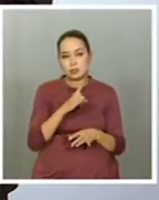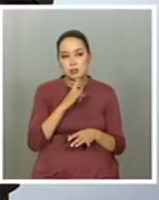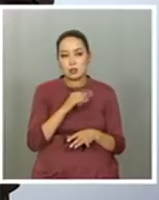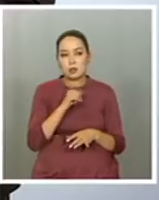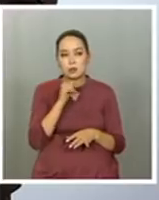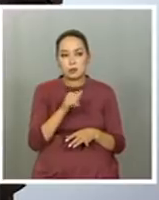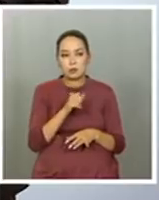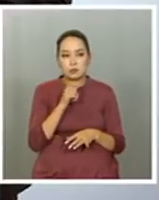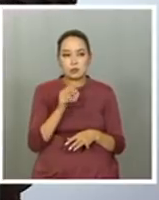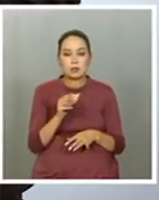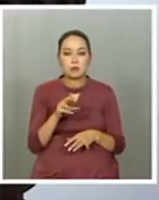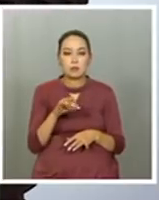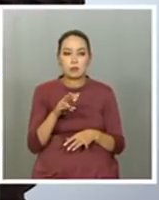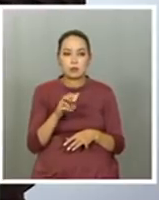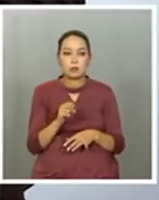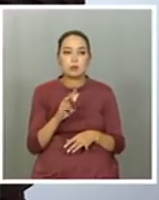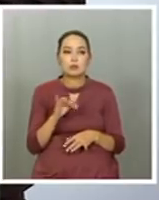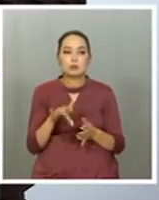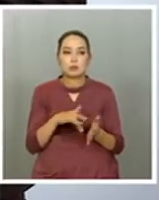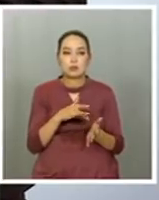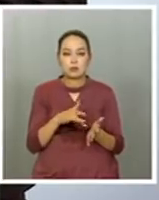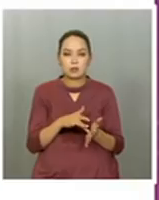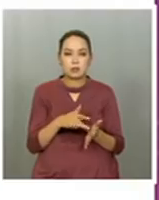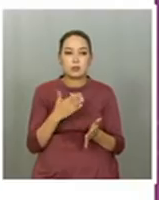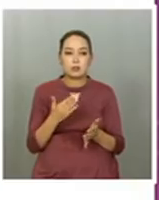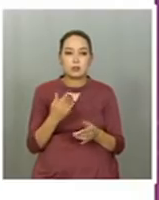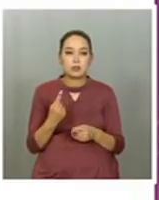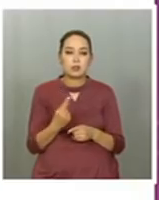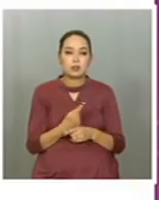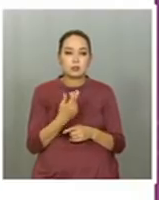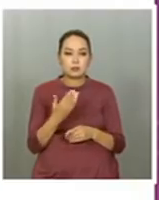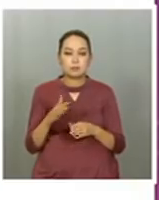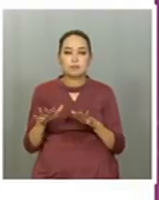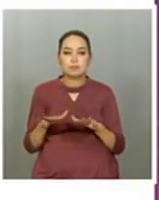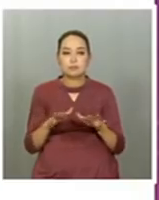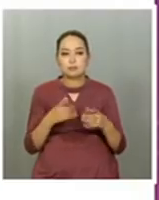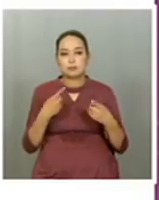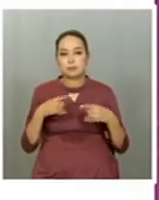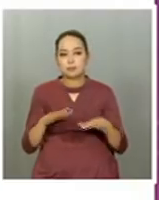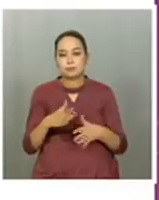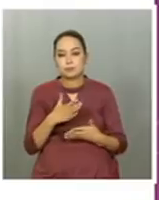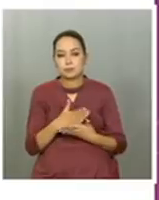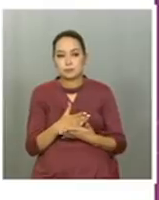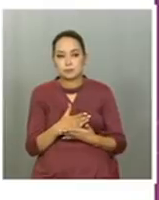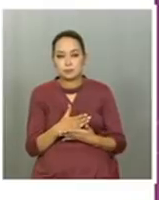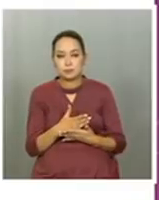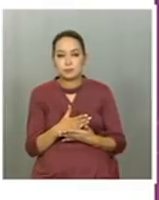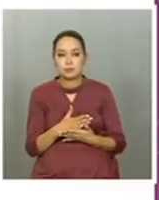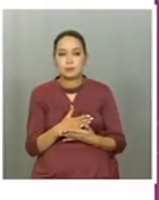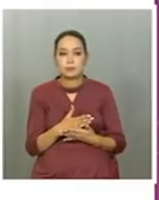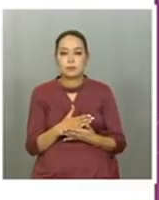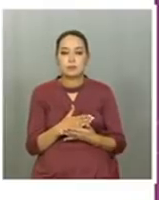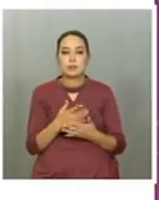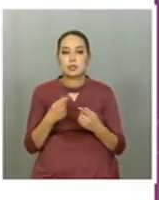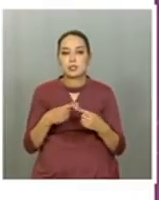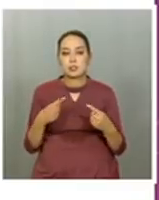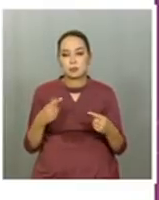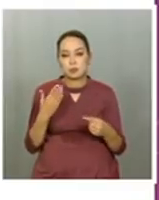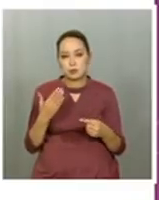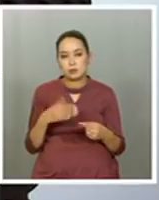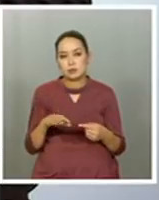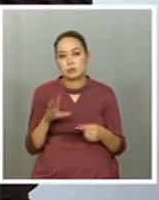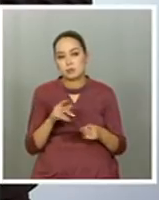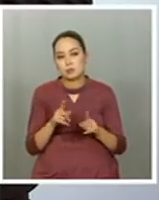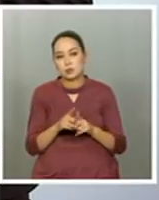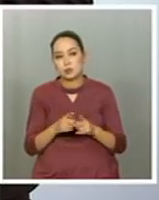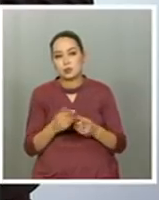Ақмола облыстары және Нұр-Сұлтан қалалары алғашқы орындарды иеленіп тұр. Ал бізде кейбір облыстарда өсім деңгейі былтырғы жылмен